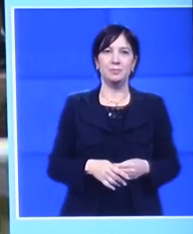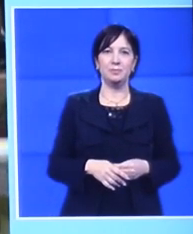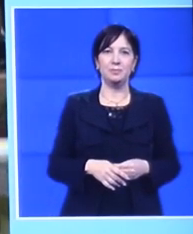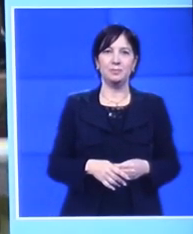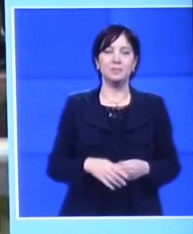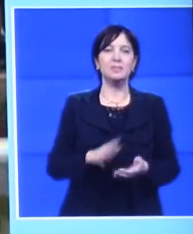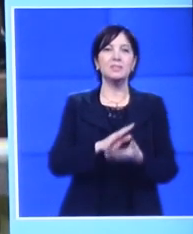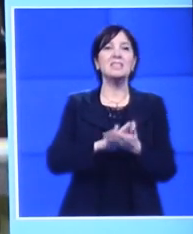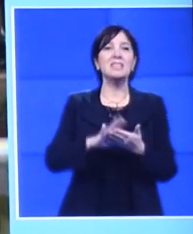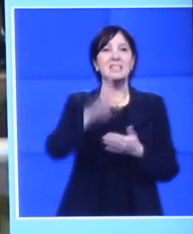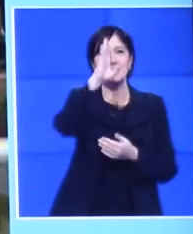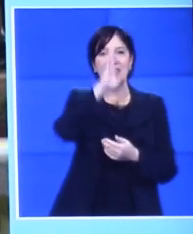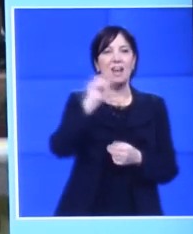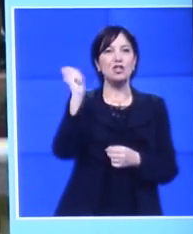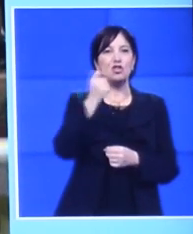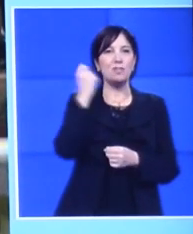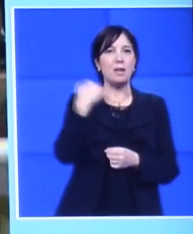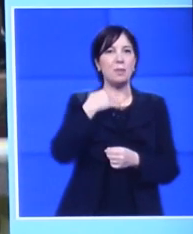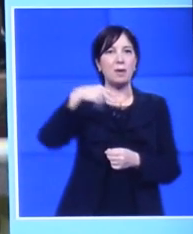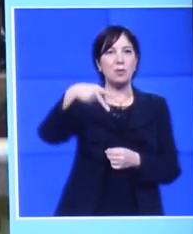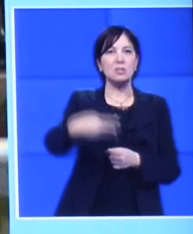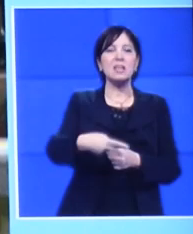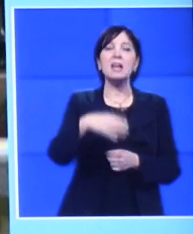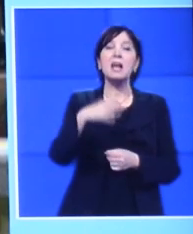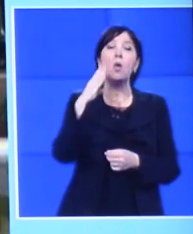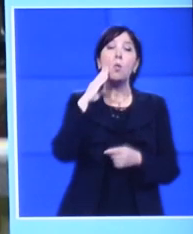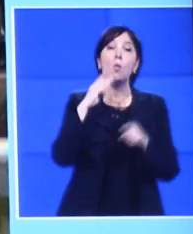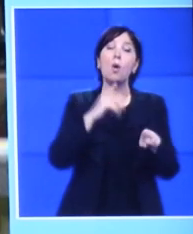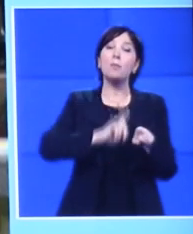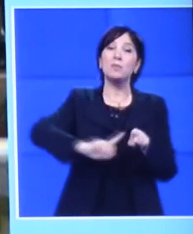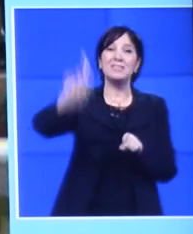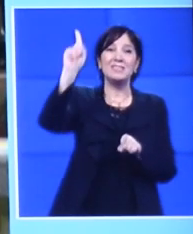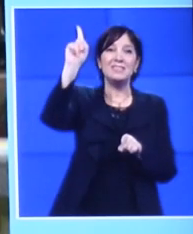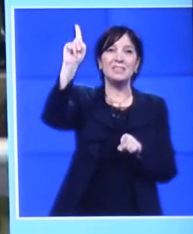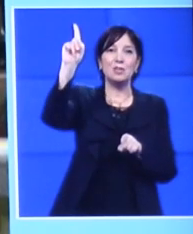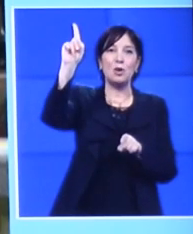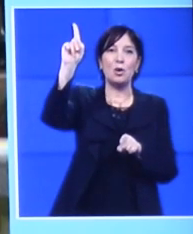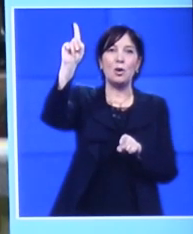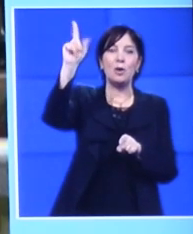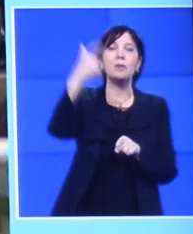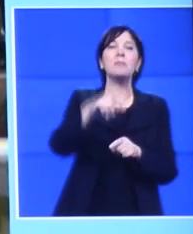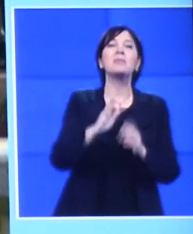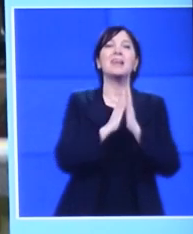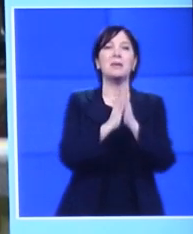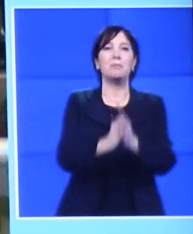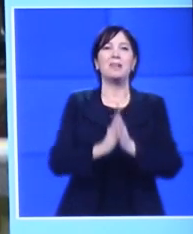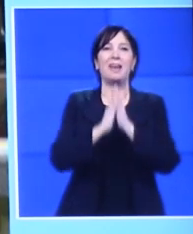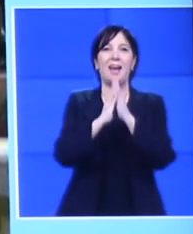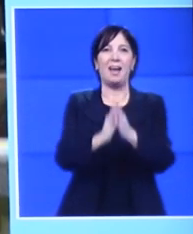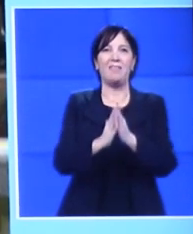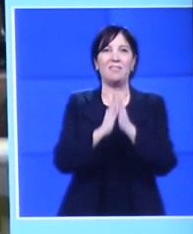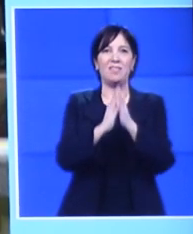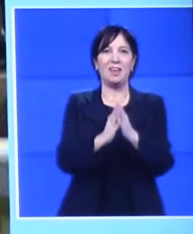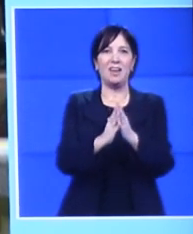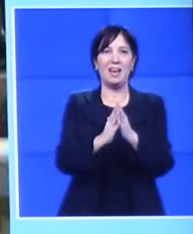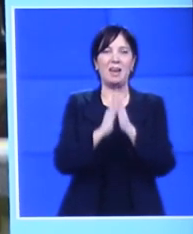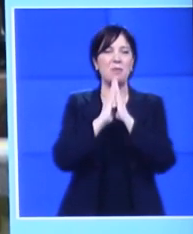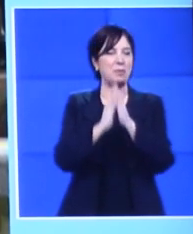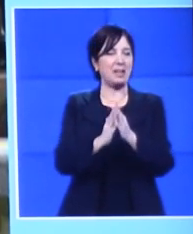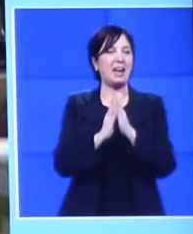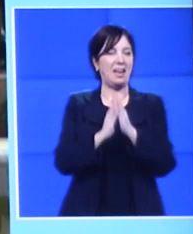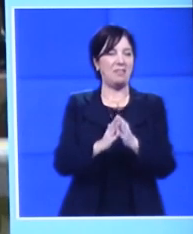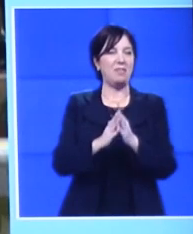San Giovanni Paolo II era un uomo di Dio perché pregava, e pregava